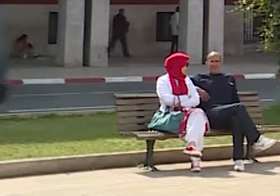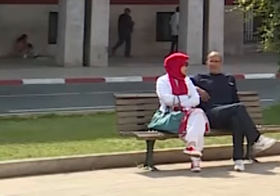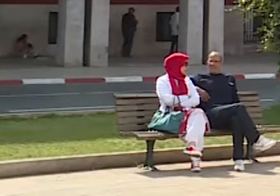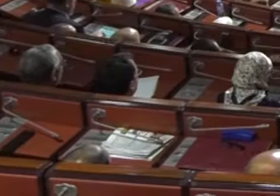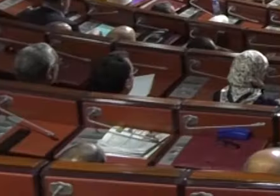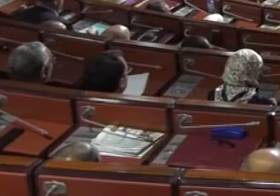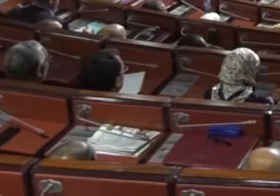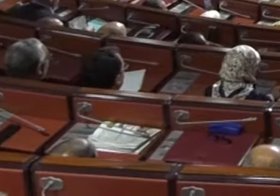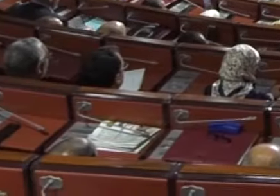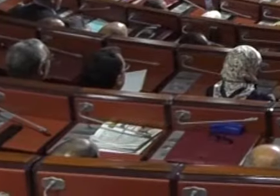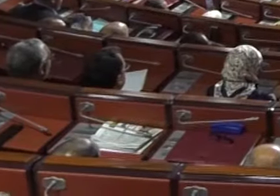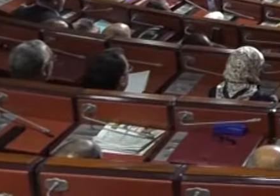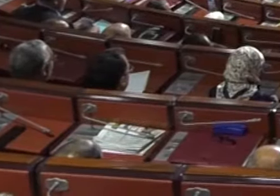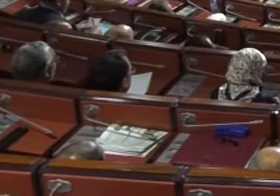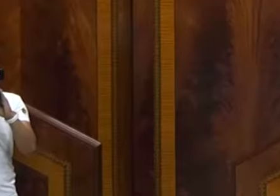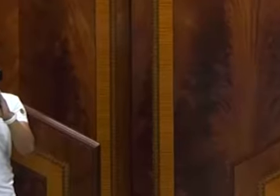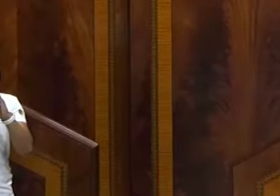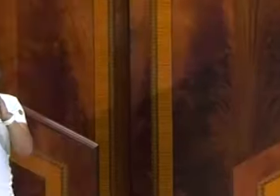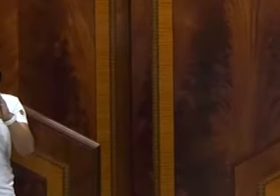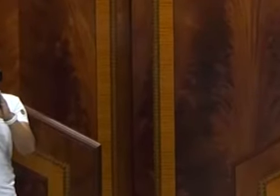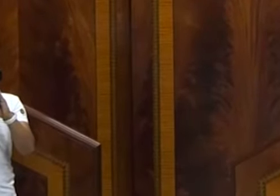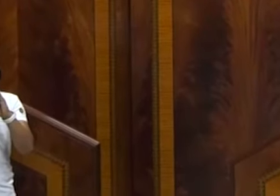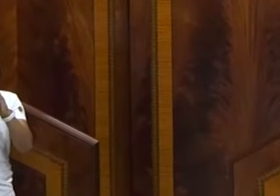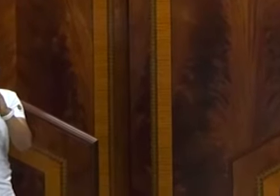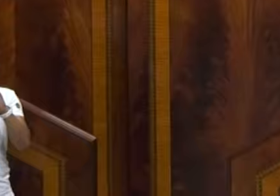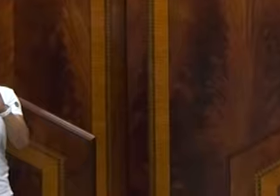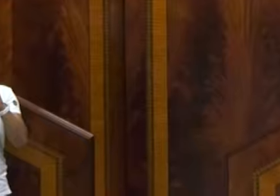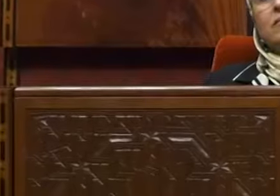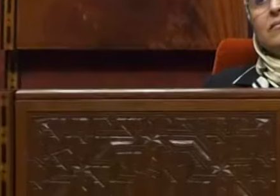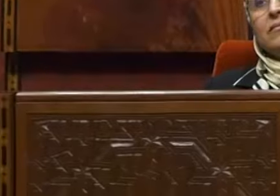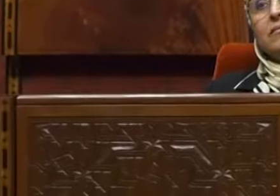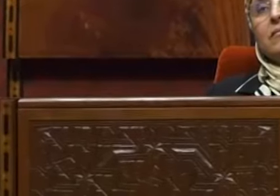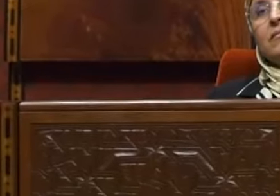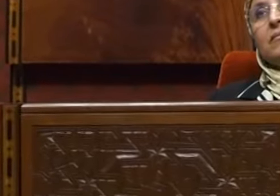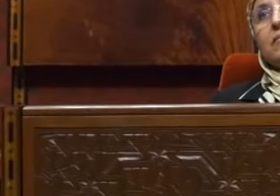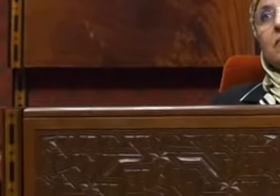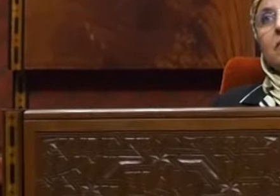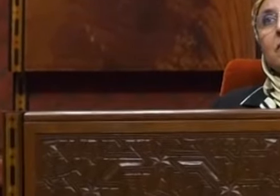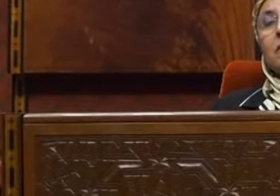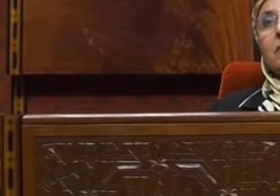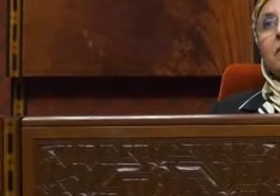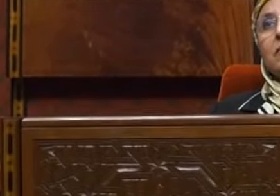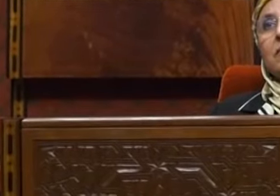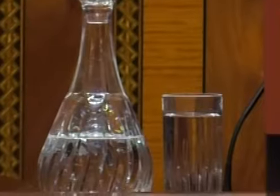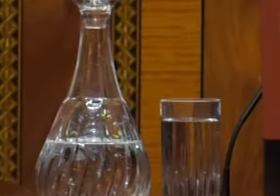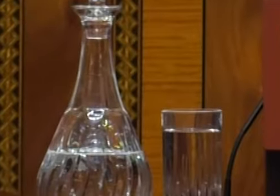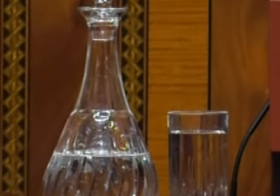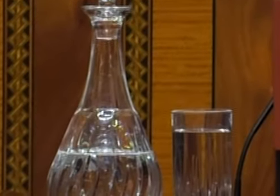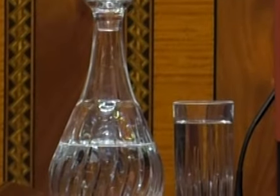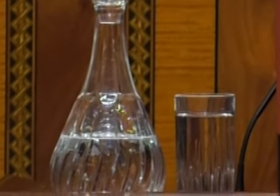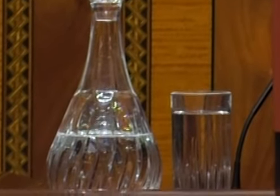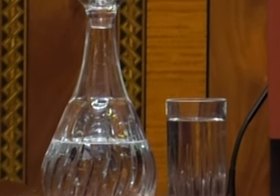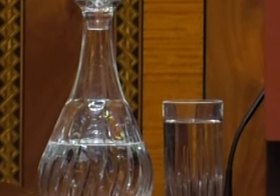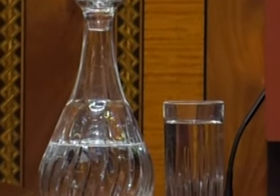فتحت المؤسسه التشريعيه ابوابها امام مختلف الاحزاب السياسيه الممثله في البرلمان امس الاثنين